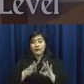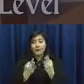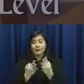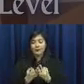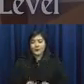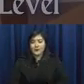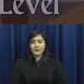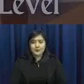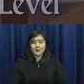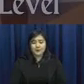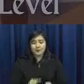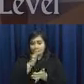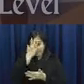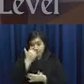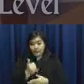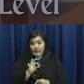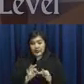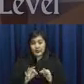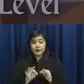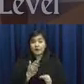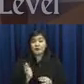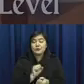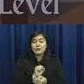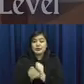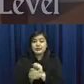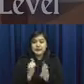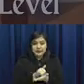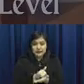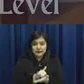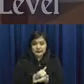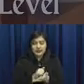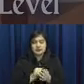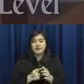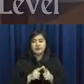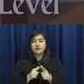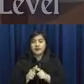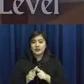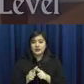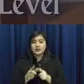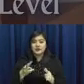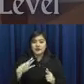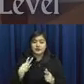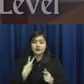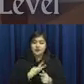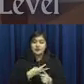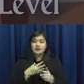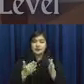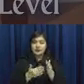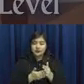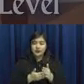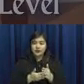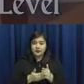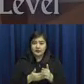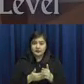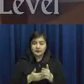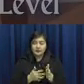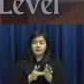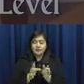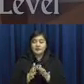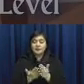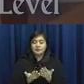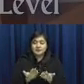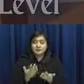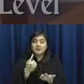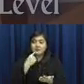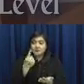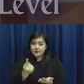dito mga kapatid, pag binago natin yan, pupunta tayo dito sa sinasabi ng verse. Oh, yes. Ano sabi ng verse? Except the Lord build the